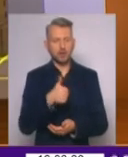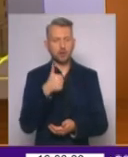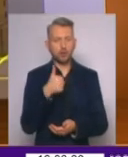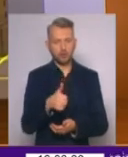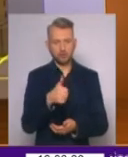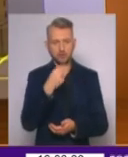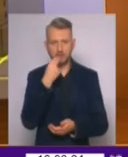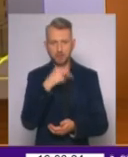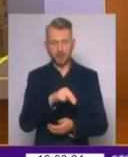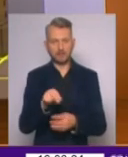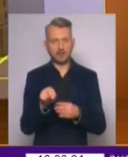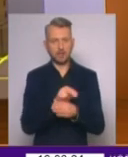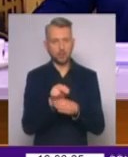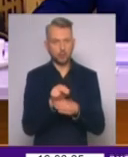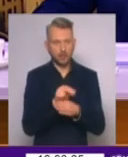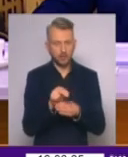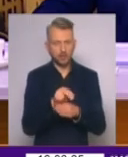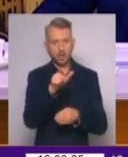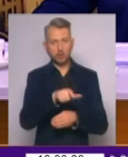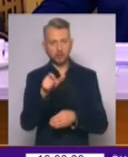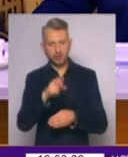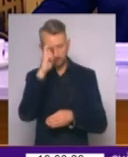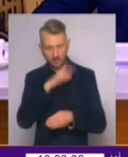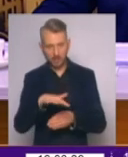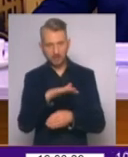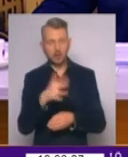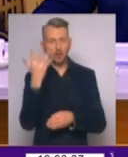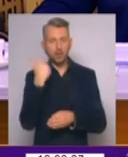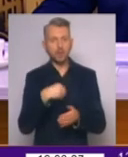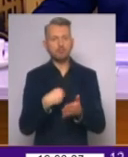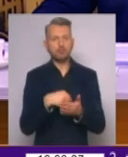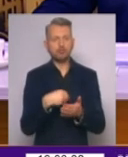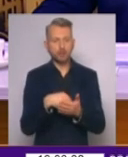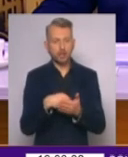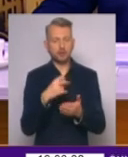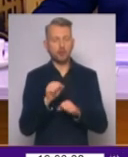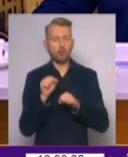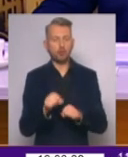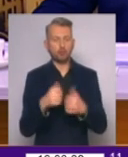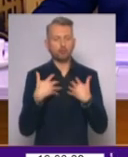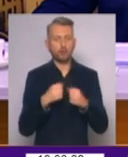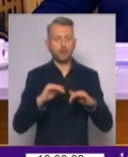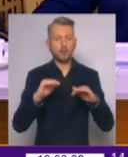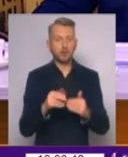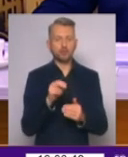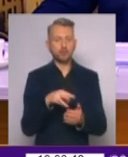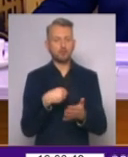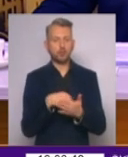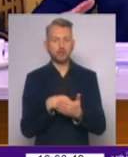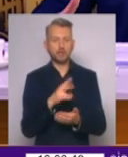якісне лікування людей в країні, коли бюджет на охорону здоров'я є меншим, чи бюджет на